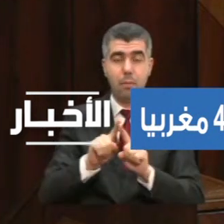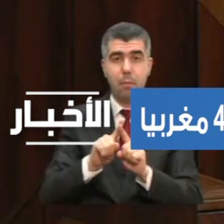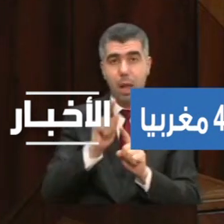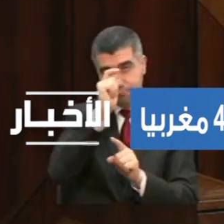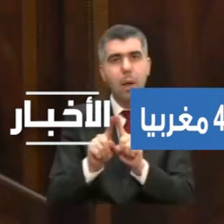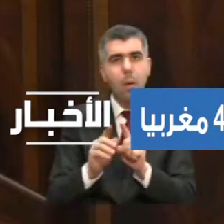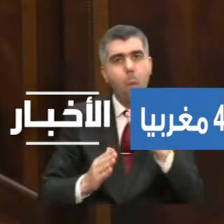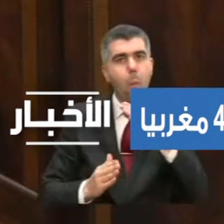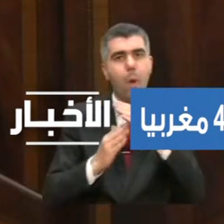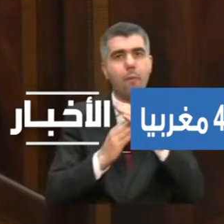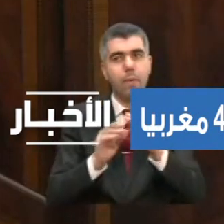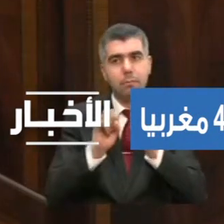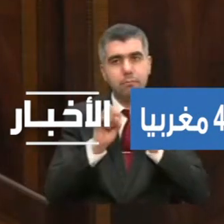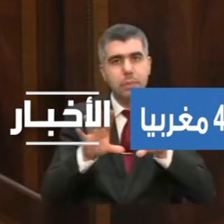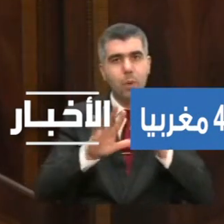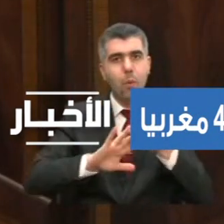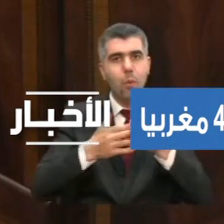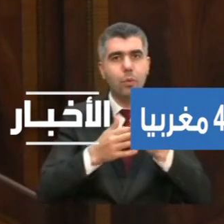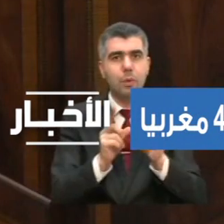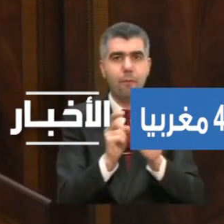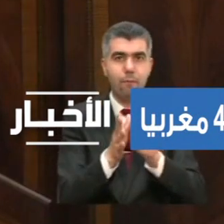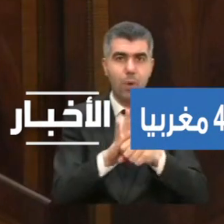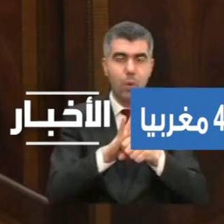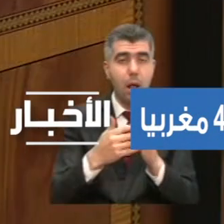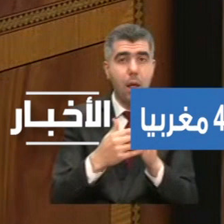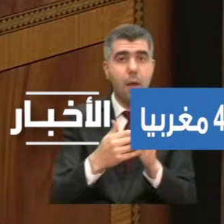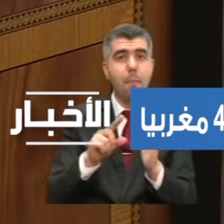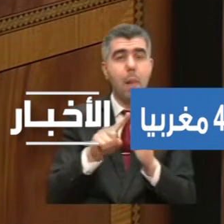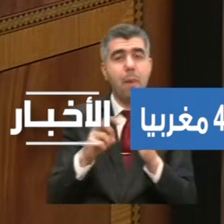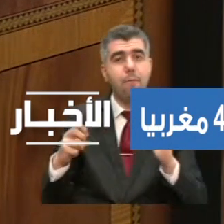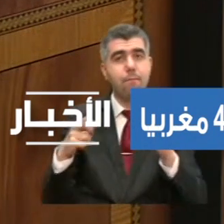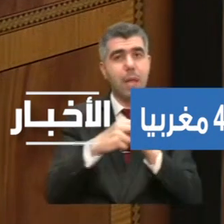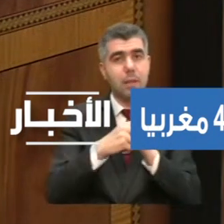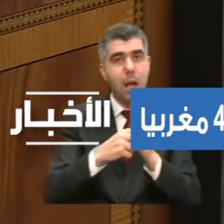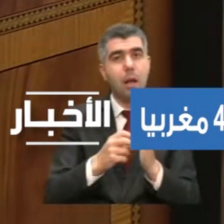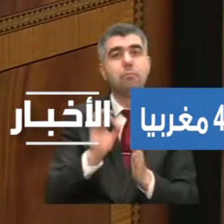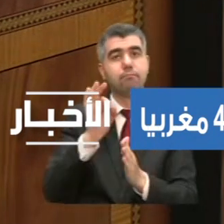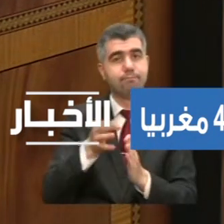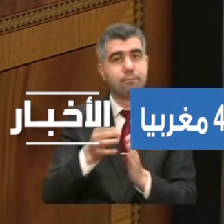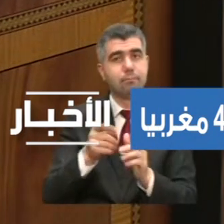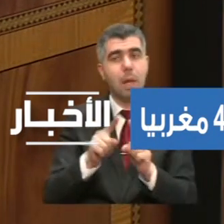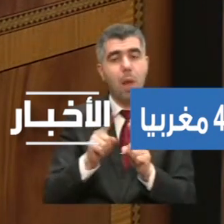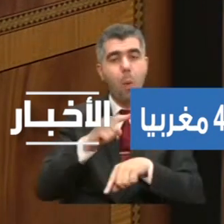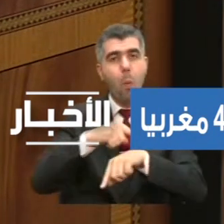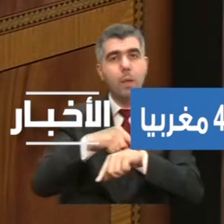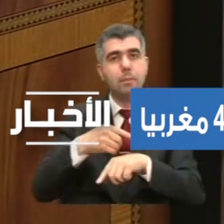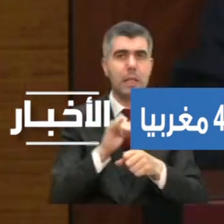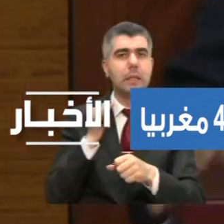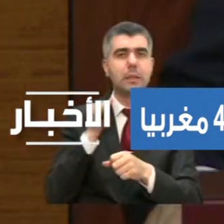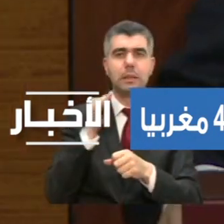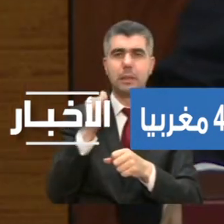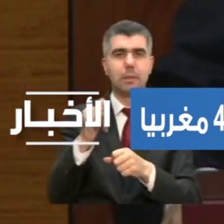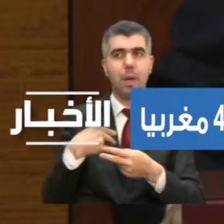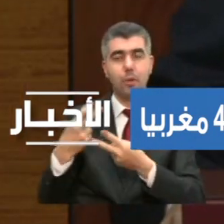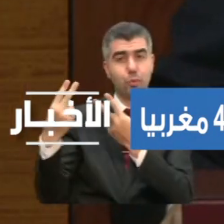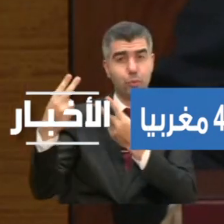4644 مغربيا عالقا ب 17 دولة. وقال السيد بوريطة في نفس السياق: سنقوم من 21